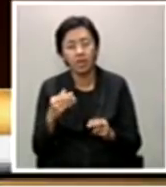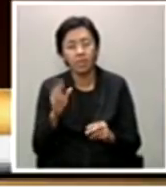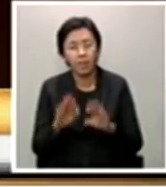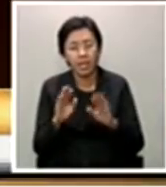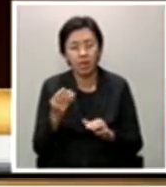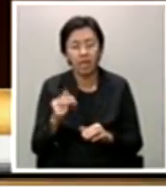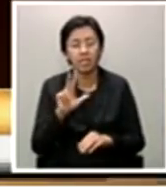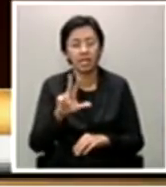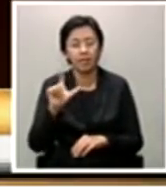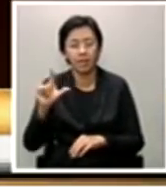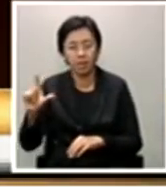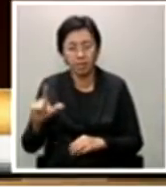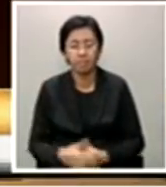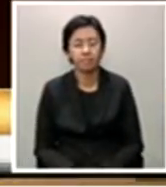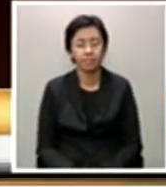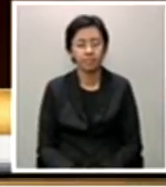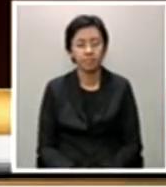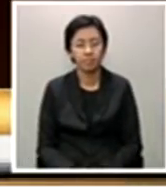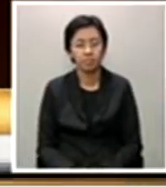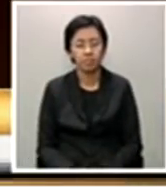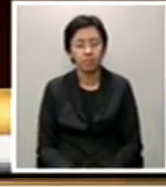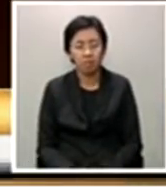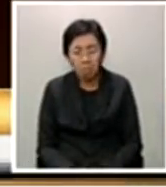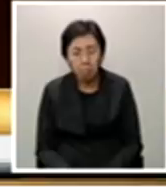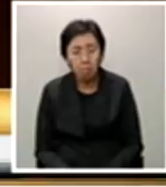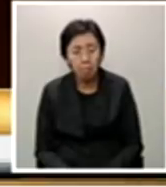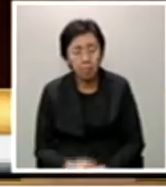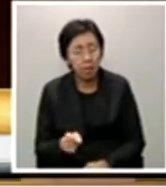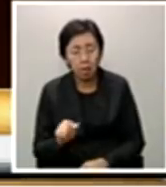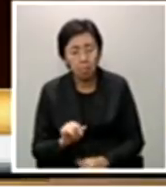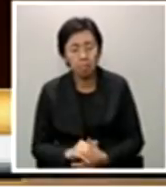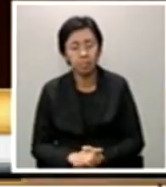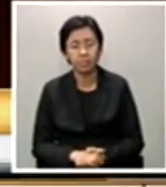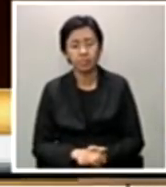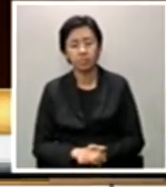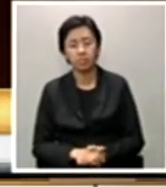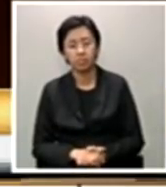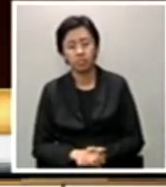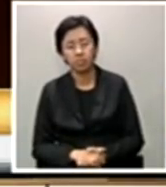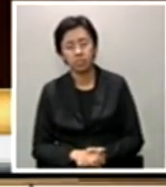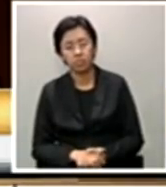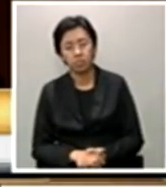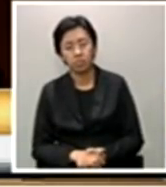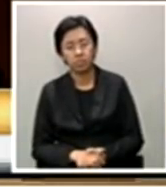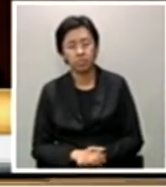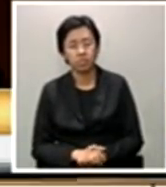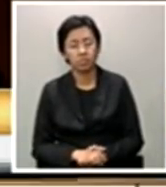ณ3ล้านล้านนะท่านนี่หรือไม่มีผลงาน มาร์เก็ตแคปที่ตลาดหลักทรั